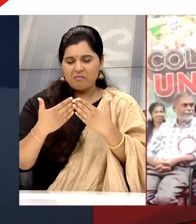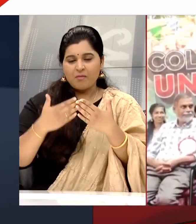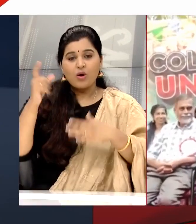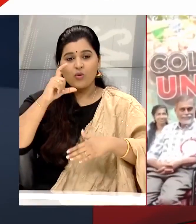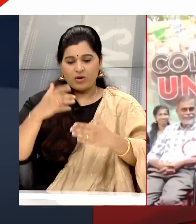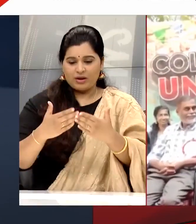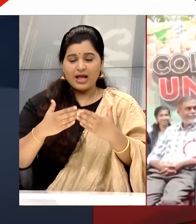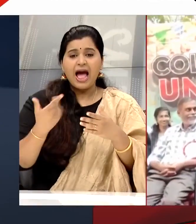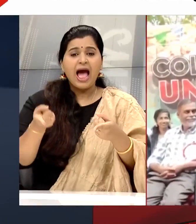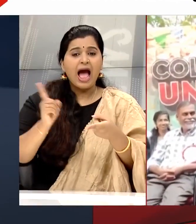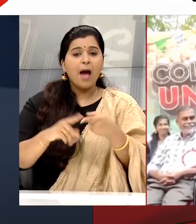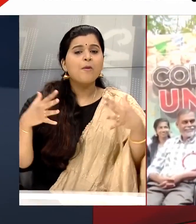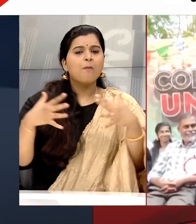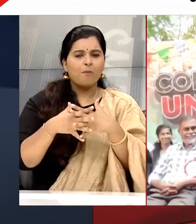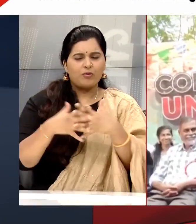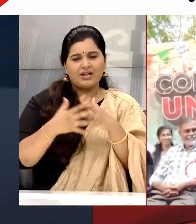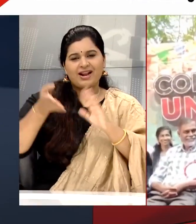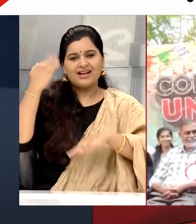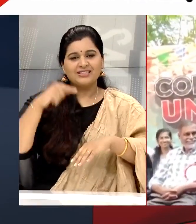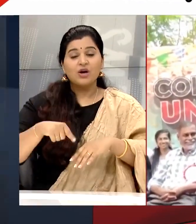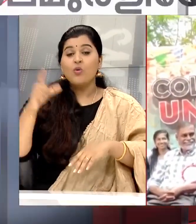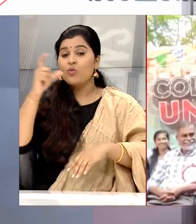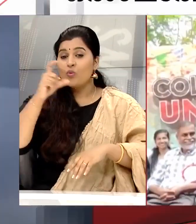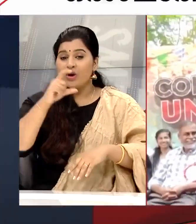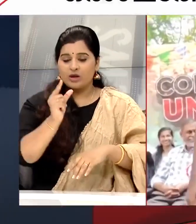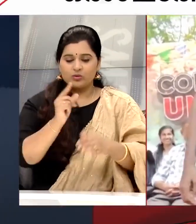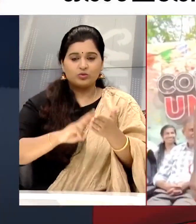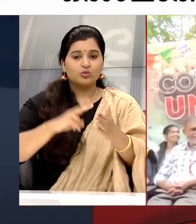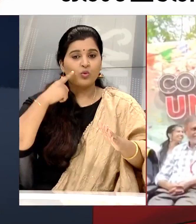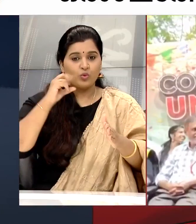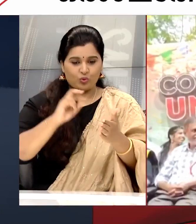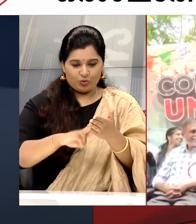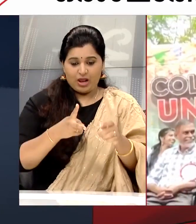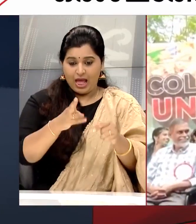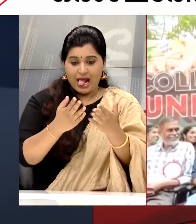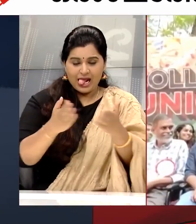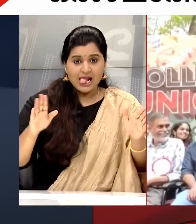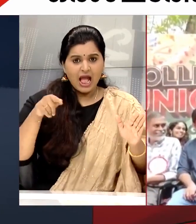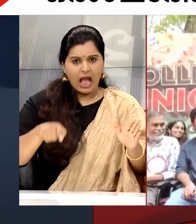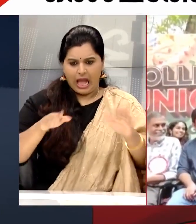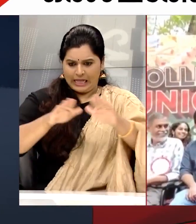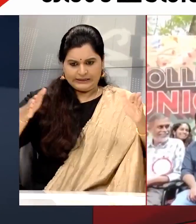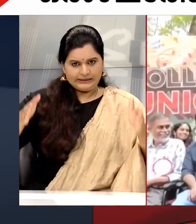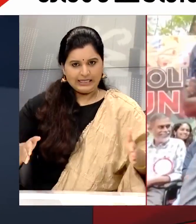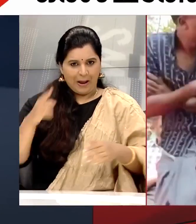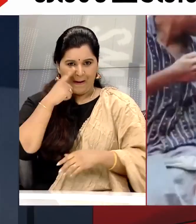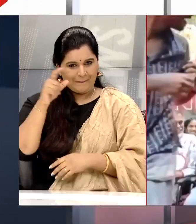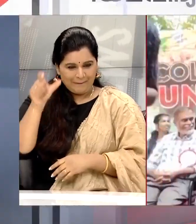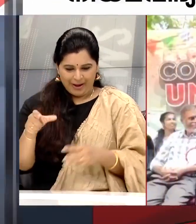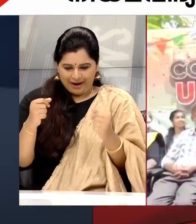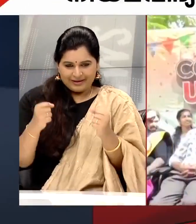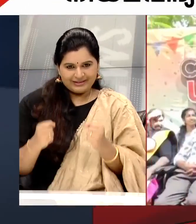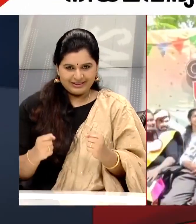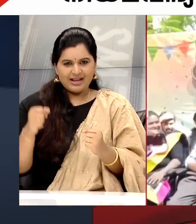കോളേജ് യൂണിയൻ ഇനാഗ്രേഷനുമായി ബന്ധപ്പെട്ട് നടന്ന ചടങ്ങിൽ ആ വിദ്യാർത്ഥി പൂ കൊടുക്കുവാനായിട്ട് ആ വേദിയിലേക്ക് കയറുകയും തുടർന്ന് അപർണ